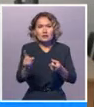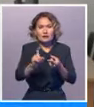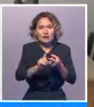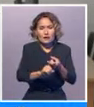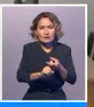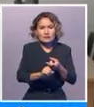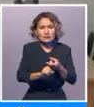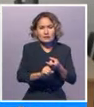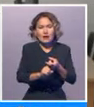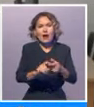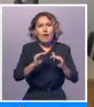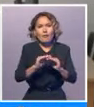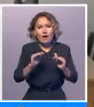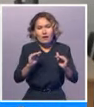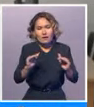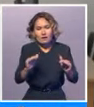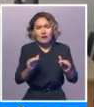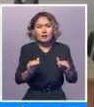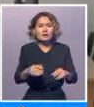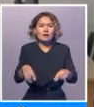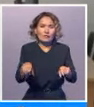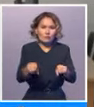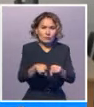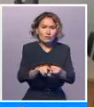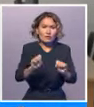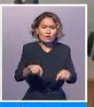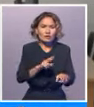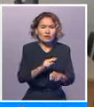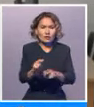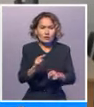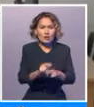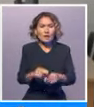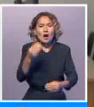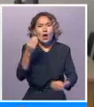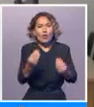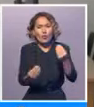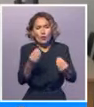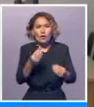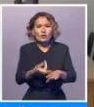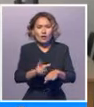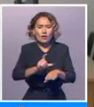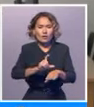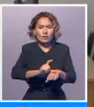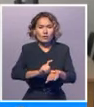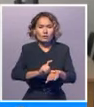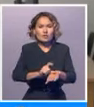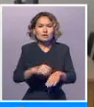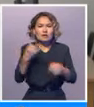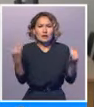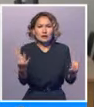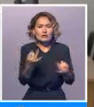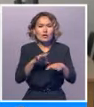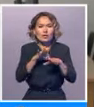де пайдалырақ болады деп ойлаймын. Өйткені біздің ойын уақытты пайдалы да, тиімді және де